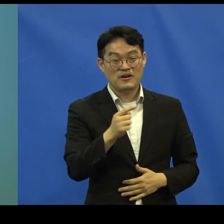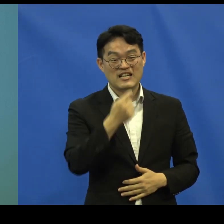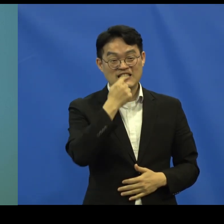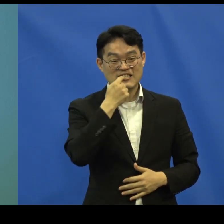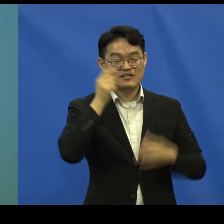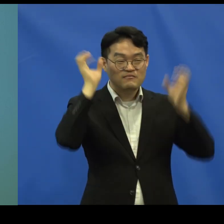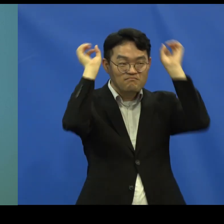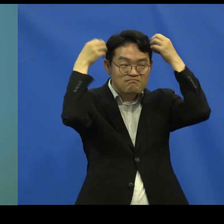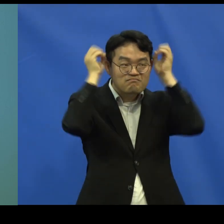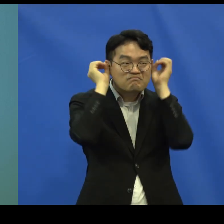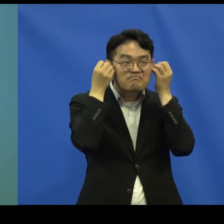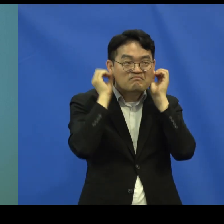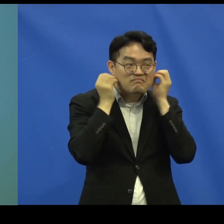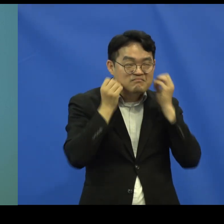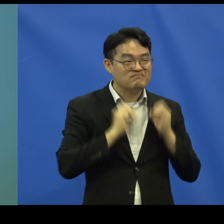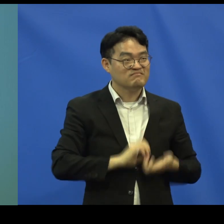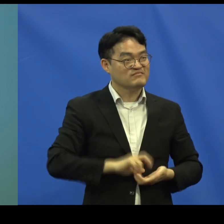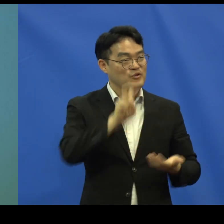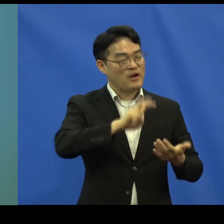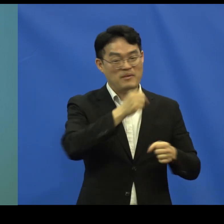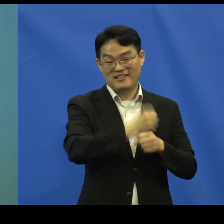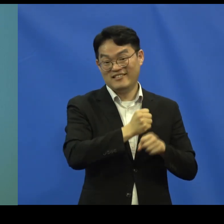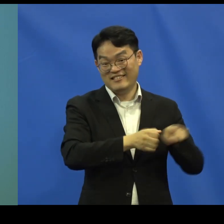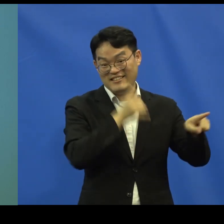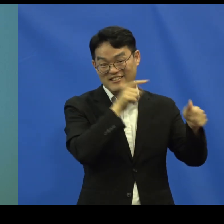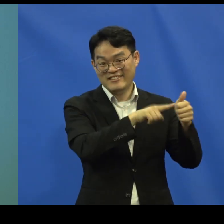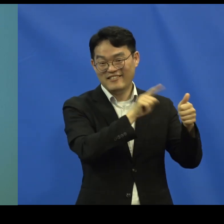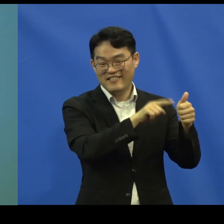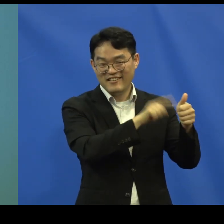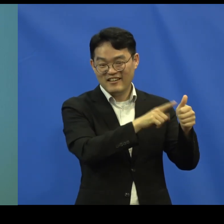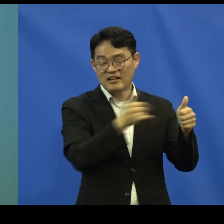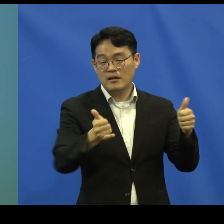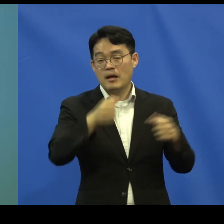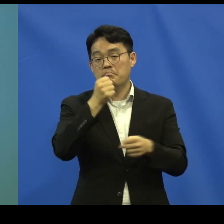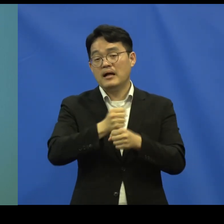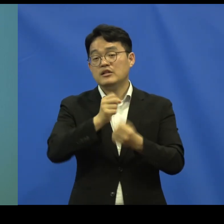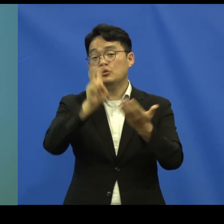핵심적인 가사를 어디에서 가져왔느냐 하면 요한계시록에서 가져왔습니다.